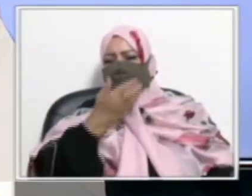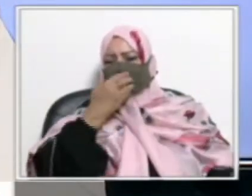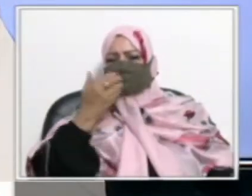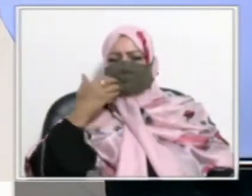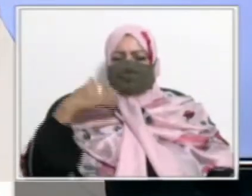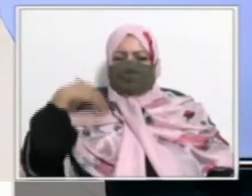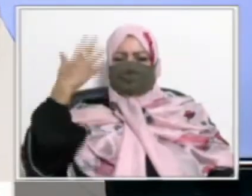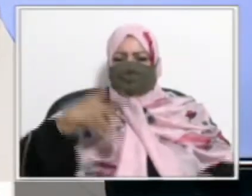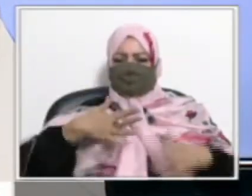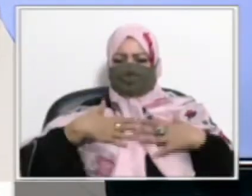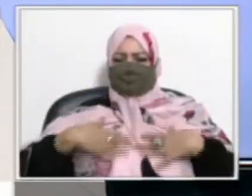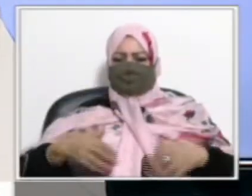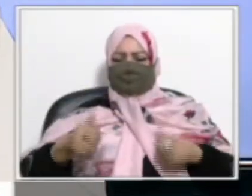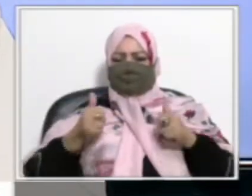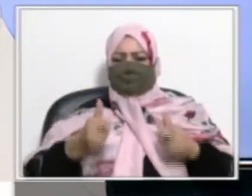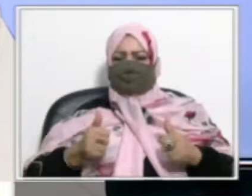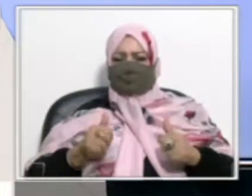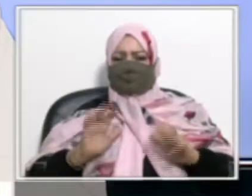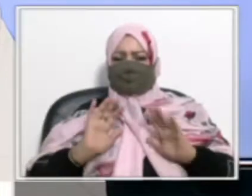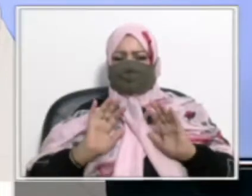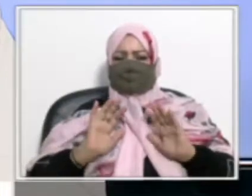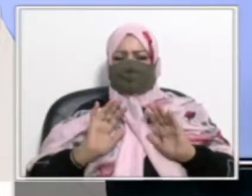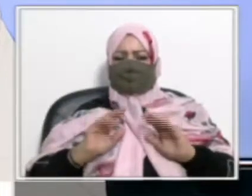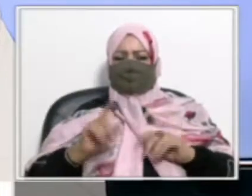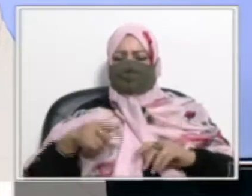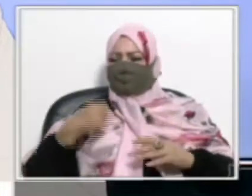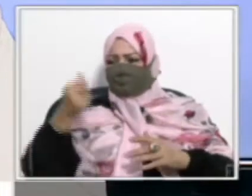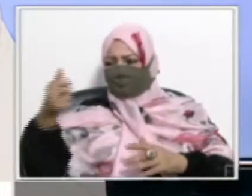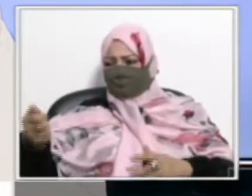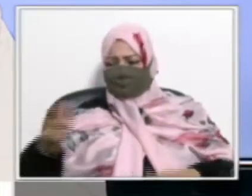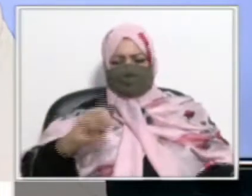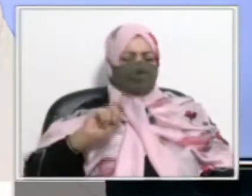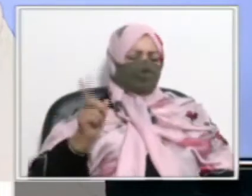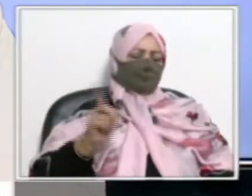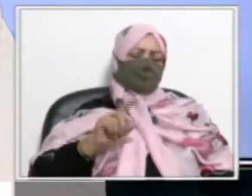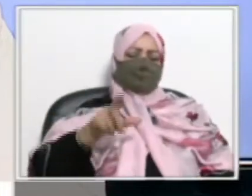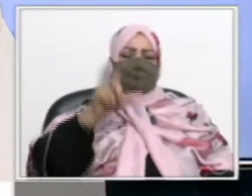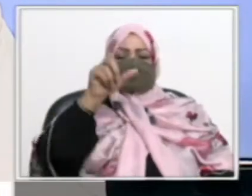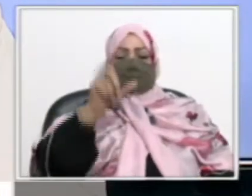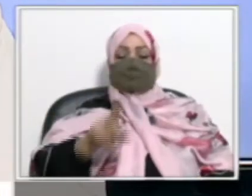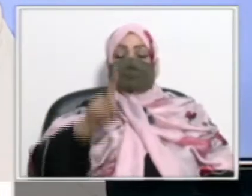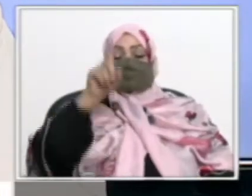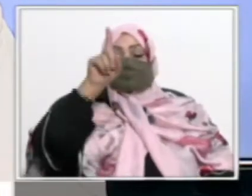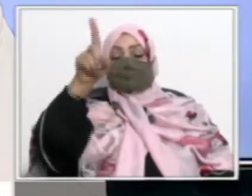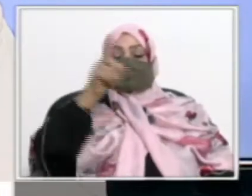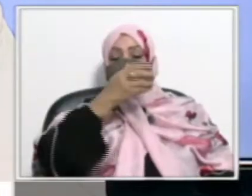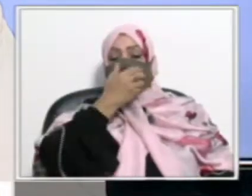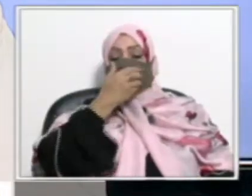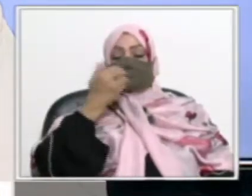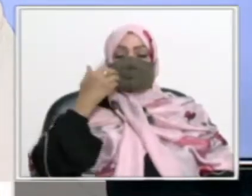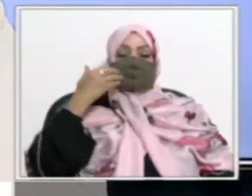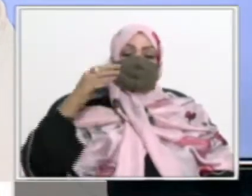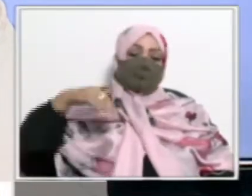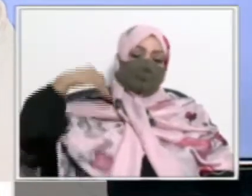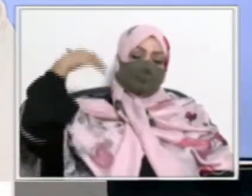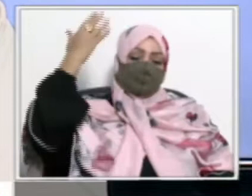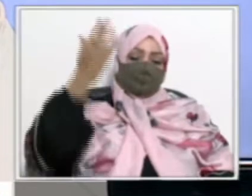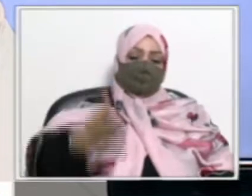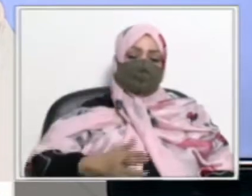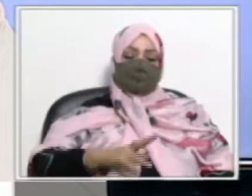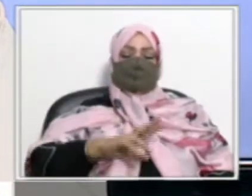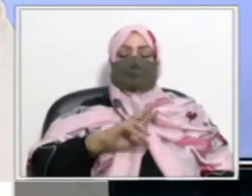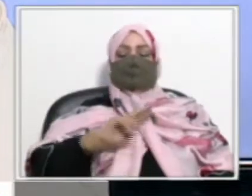من أيام أخر، وعد العدة من أيام الأخر يعني تعد ما أفطرت من رمضان في أيام